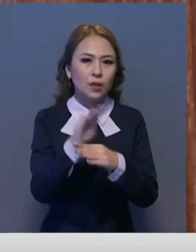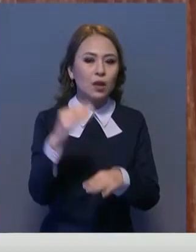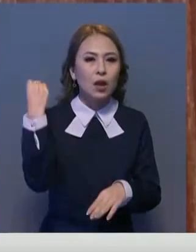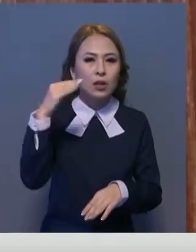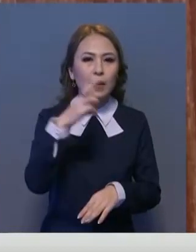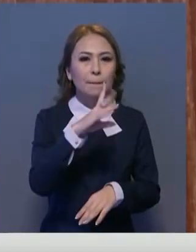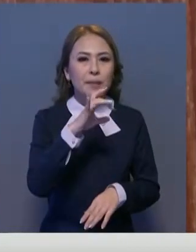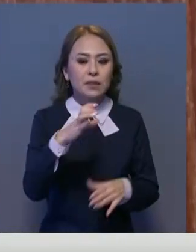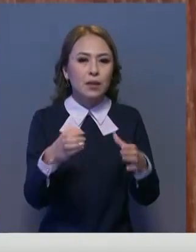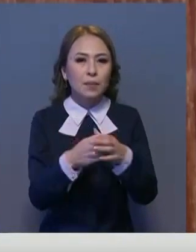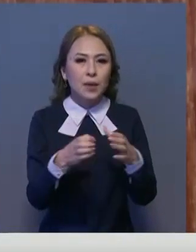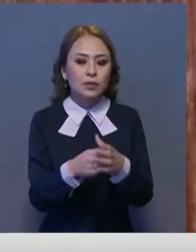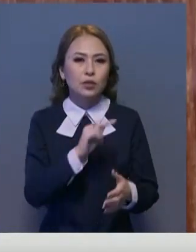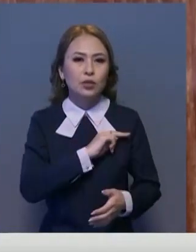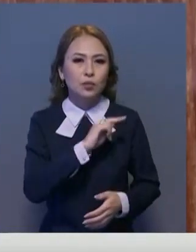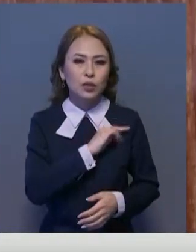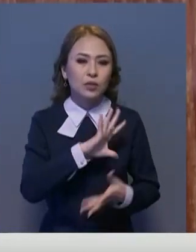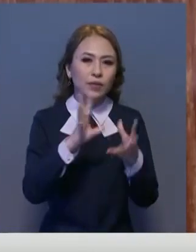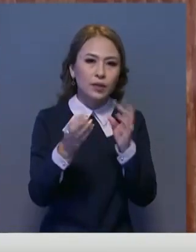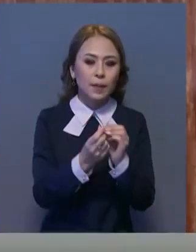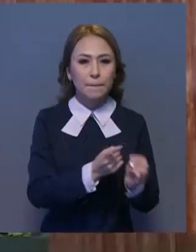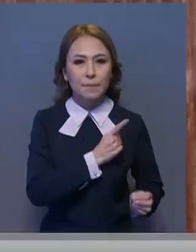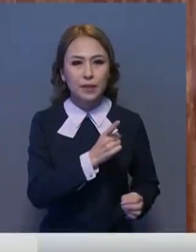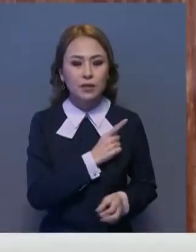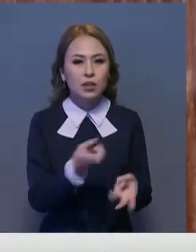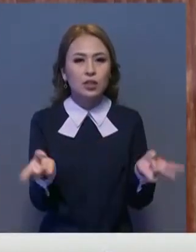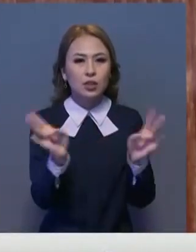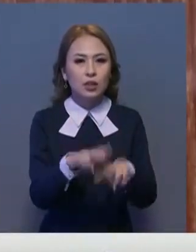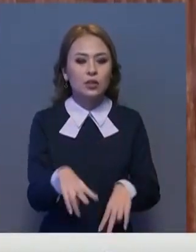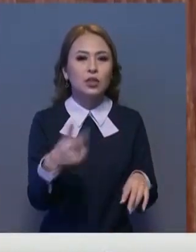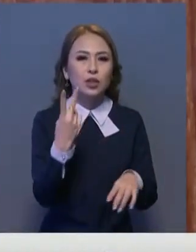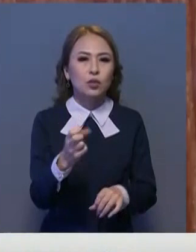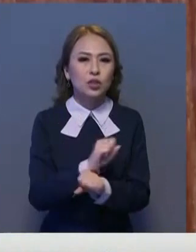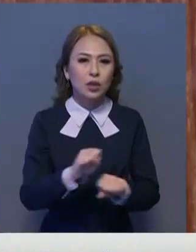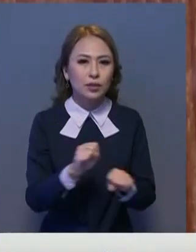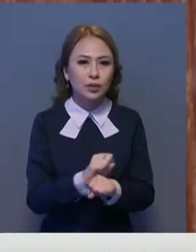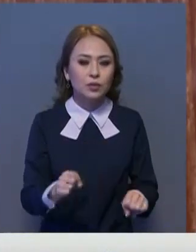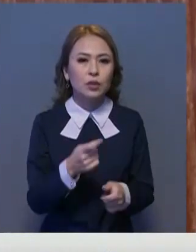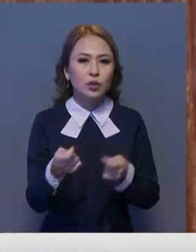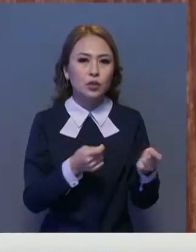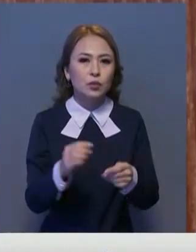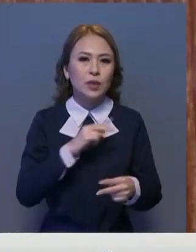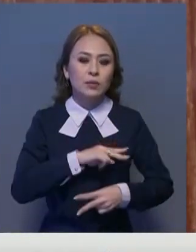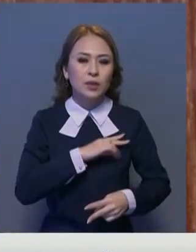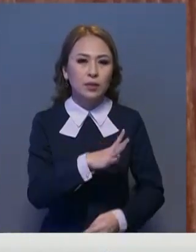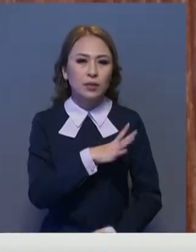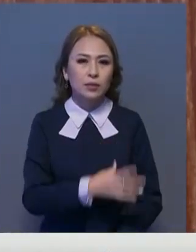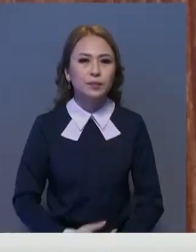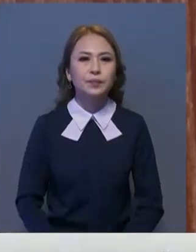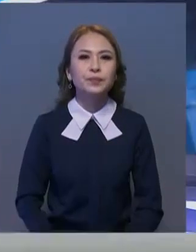мыс компаниясының жұмысшылары. Бірі тау ісі шебері болса, екеуі жарылысшы, тағы біреуі жүргізуші болып еңбек еткен.